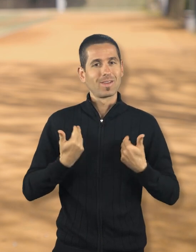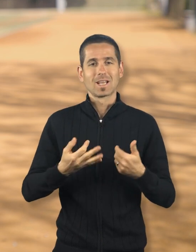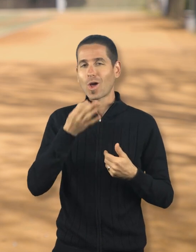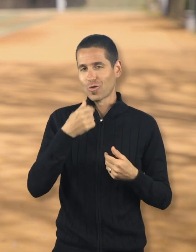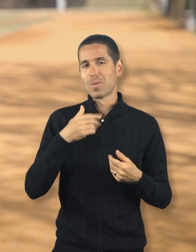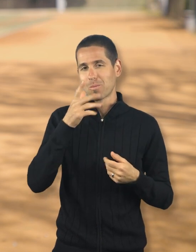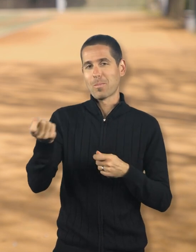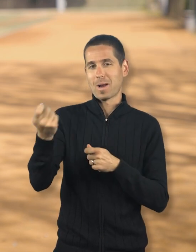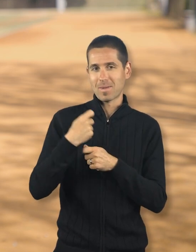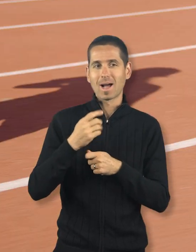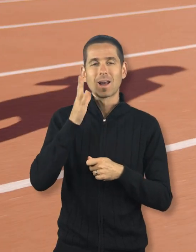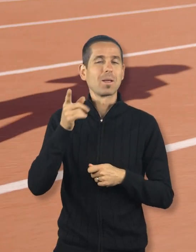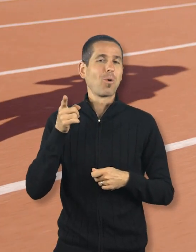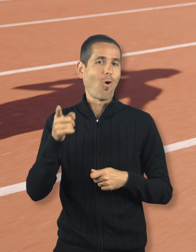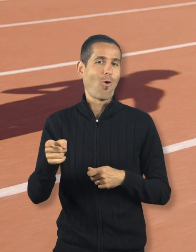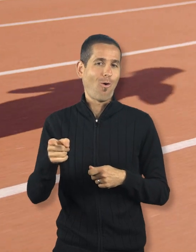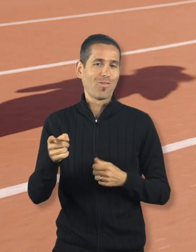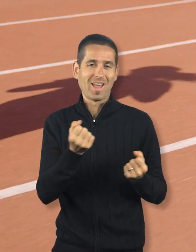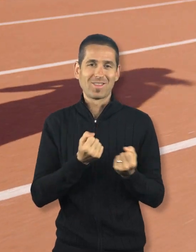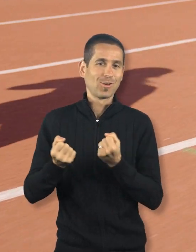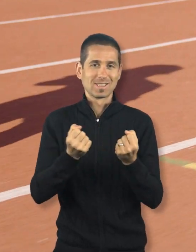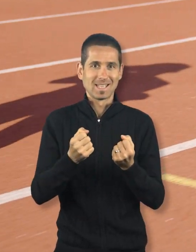ona nosilka tega rekorda.